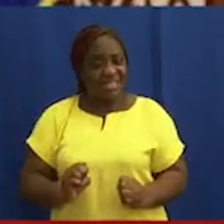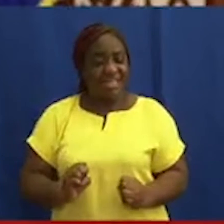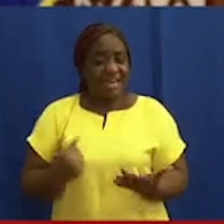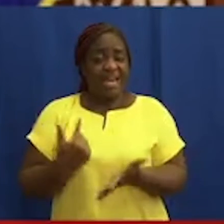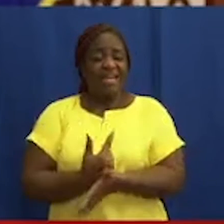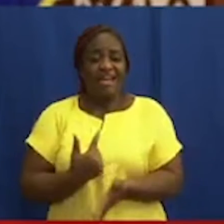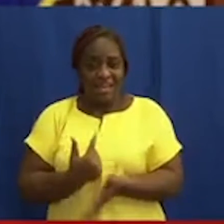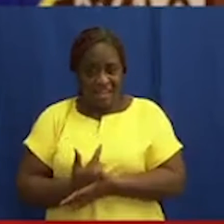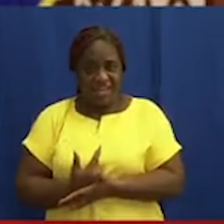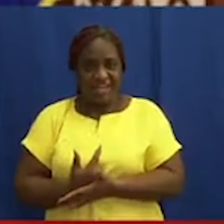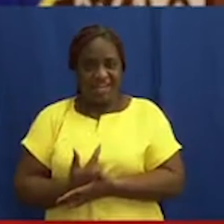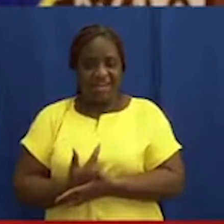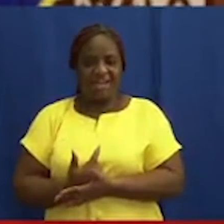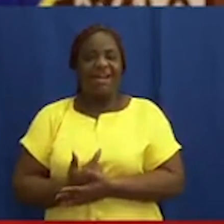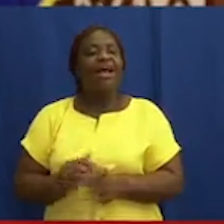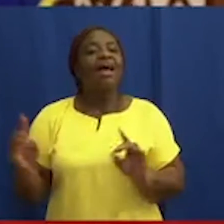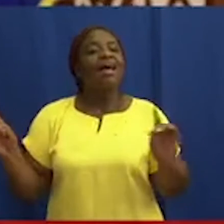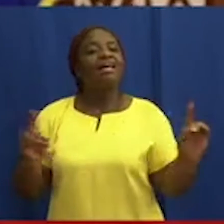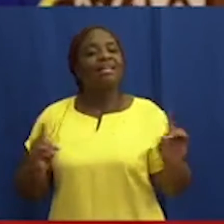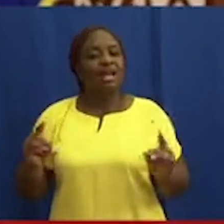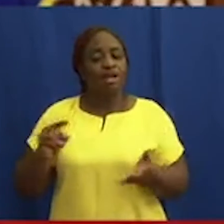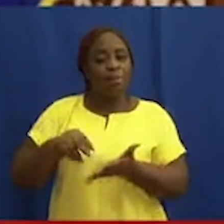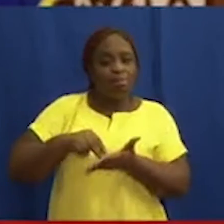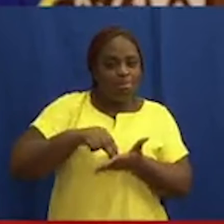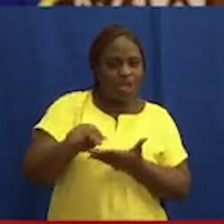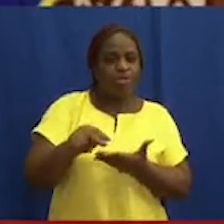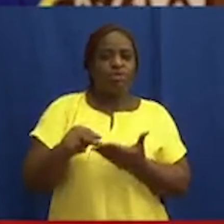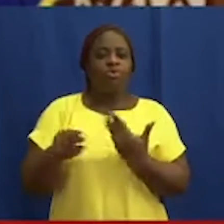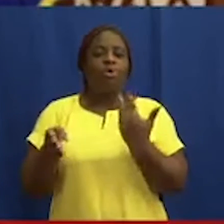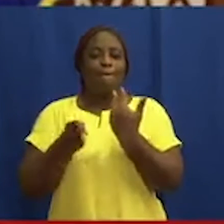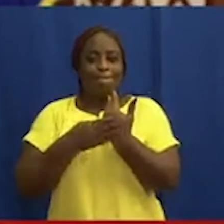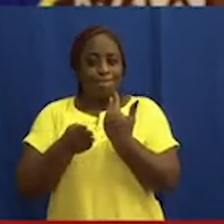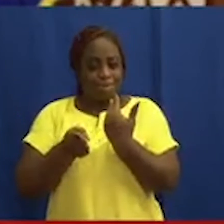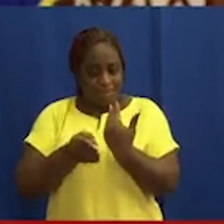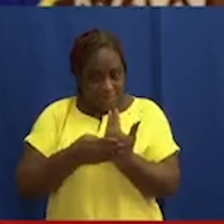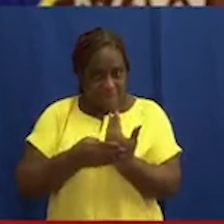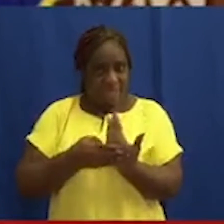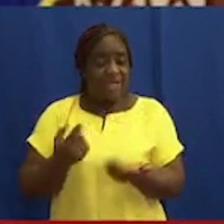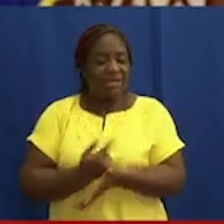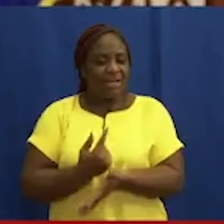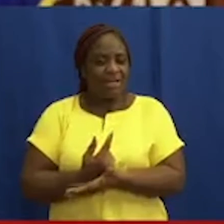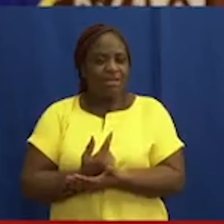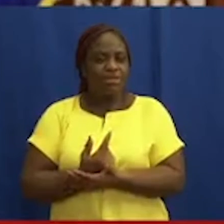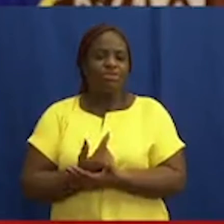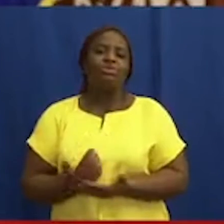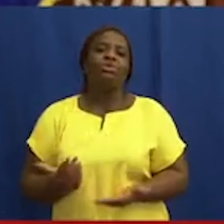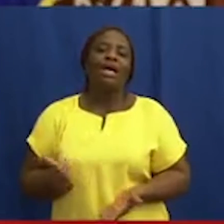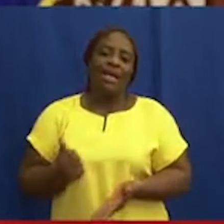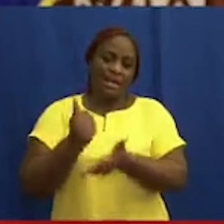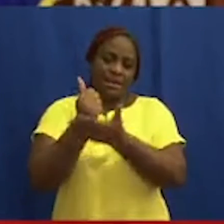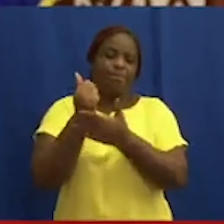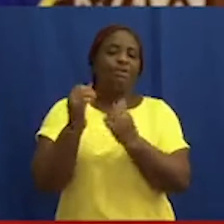kuma Forest Bureau, wanda hakan shine tsari da ake yi a kowace kasa, wanda hakan kuma idan an sa ido